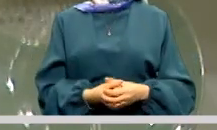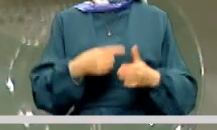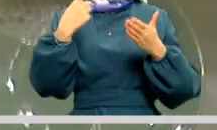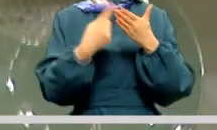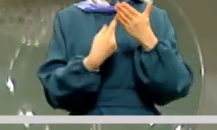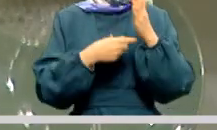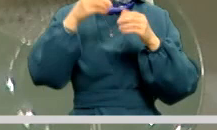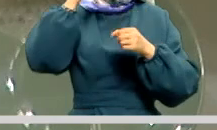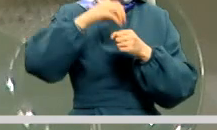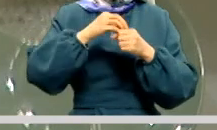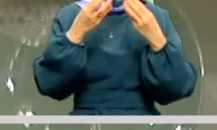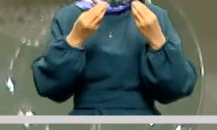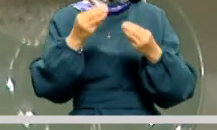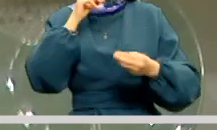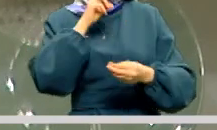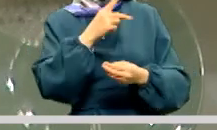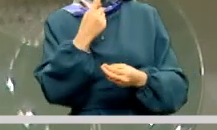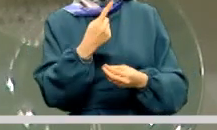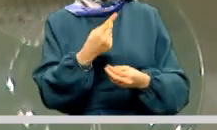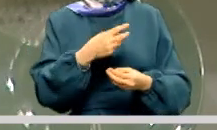çok net gördüğümüz en